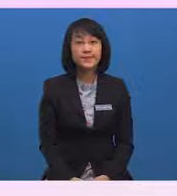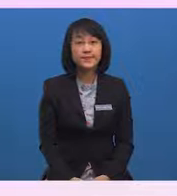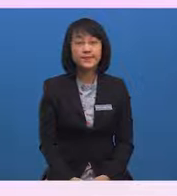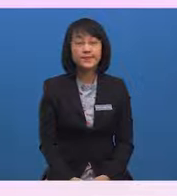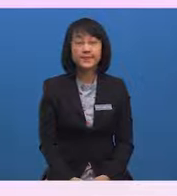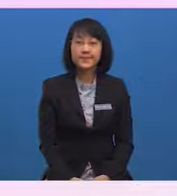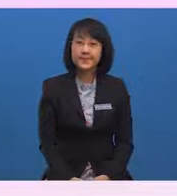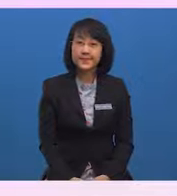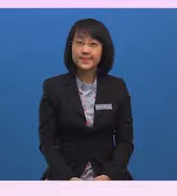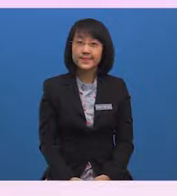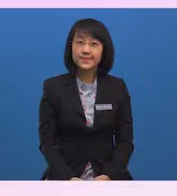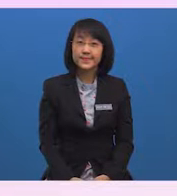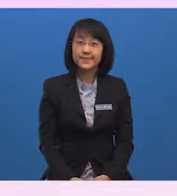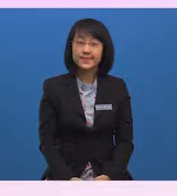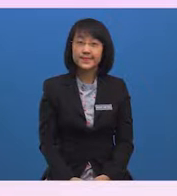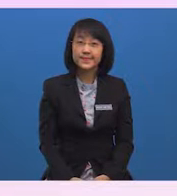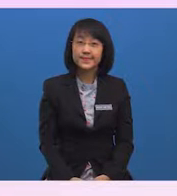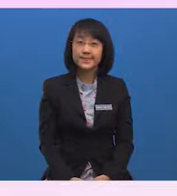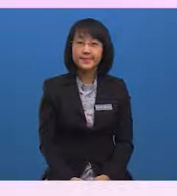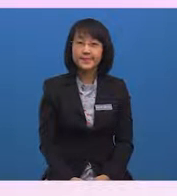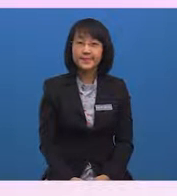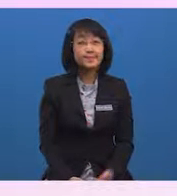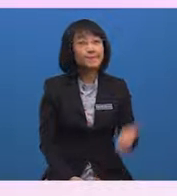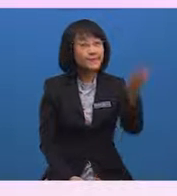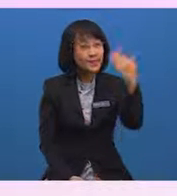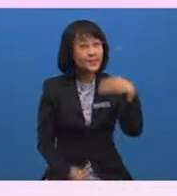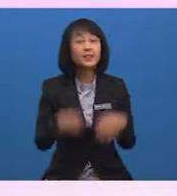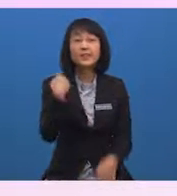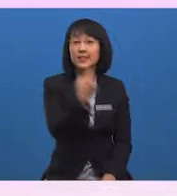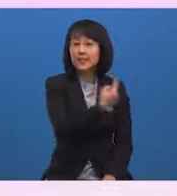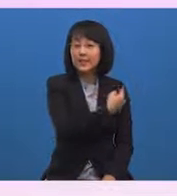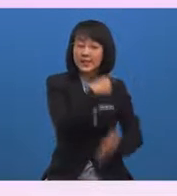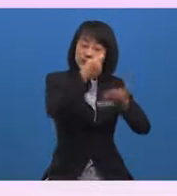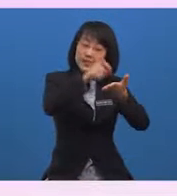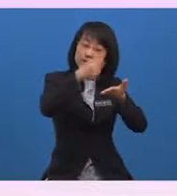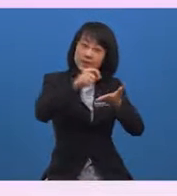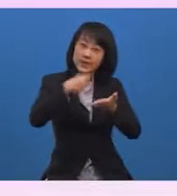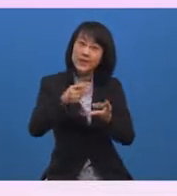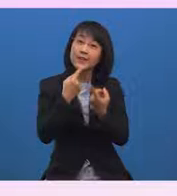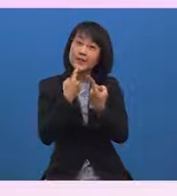Baiklah murid-murid, mari kita semak jawapan bagi soalan tadi.